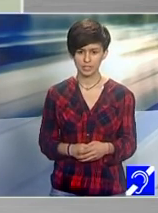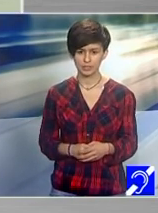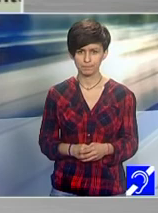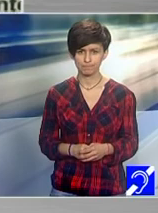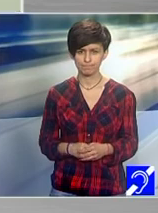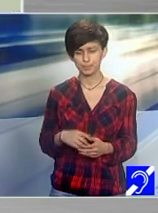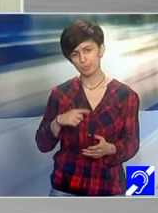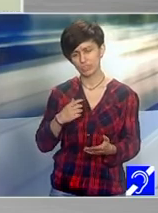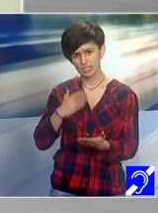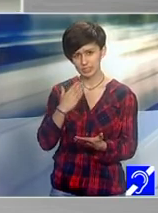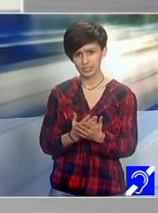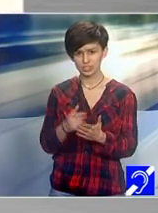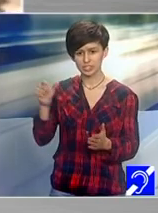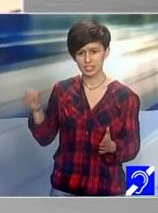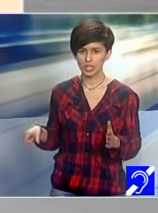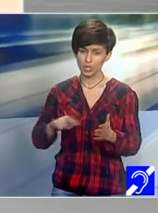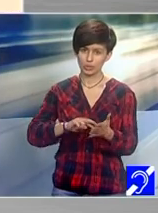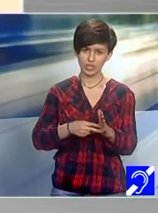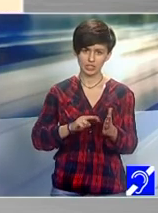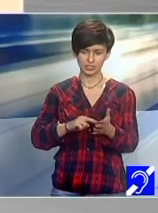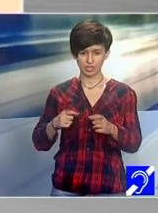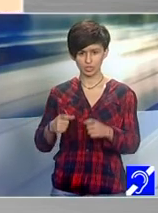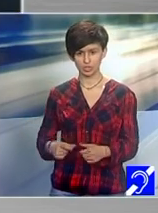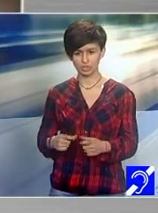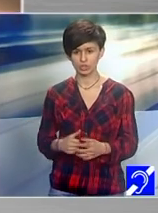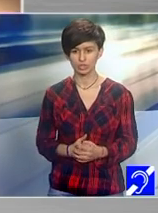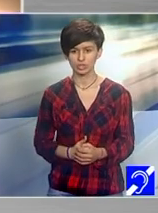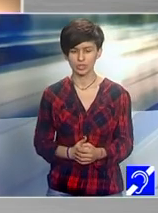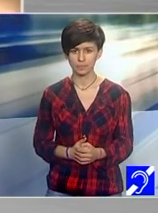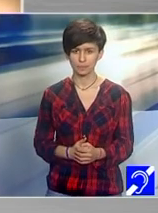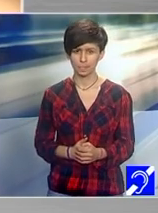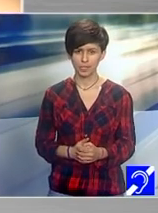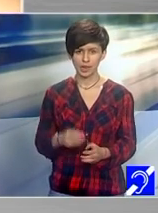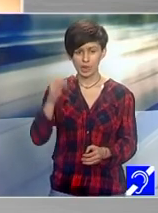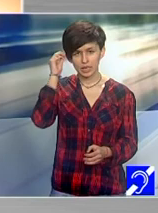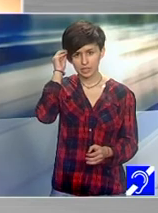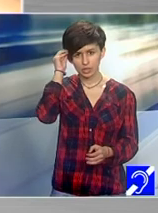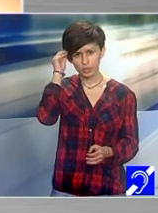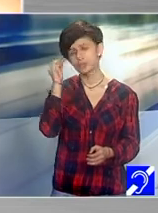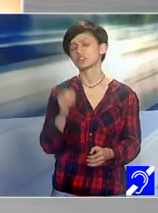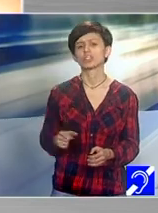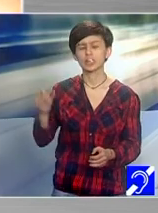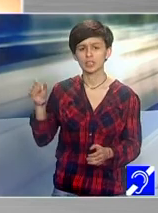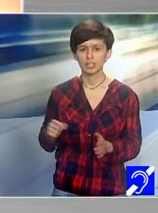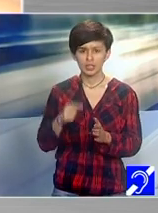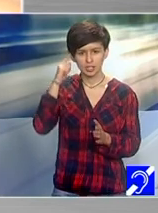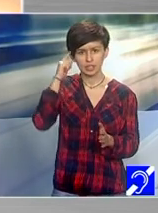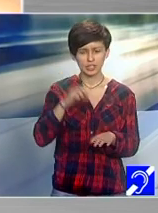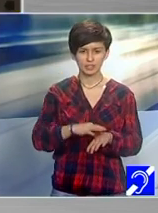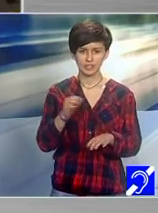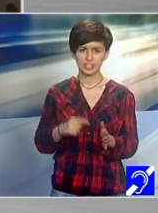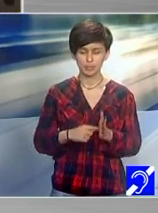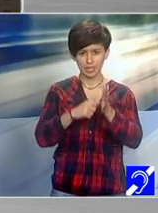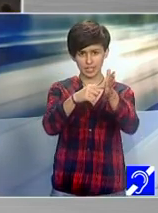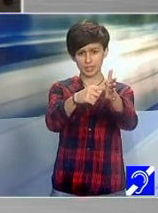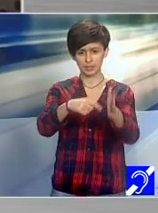decizia organizatorilor salonului. De regulă, invențiile pe care le prezentăm noi ca autoritate în standurile pe